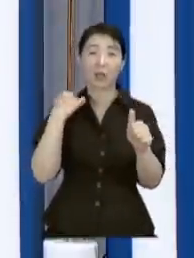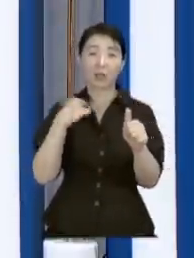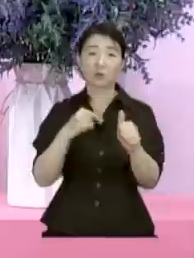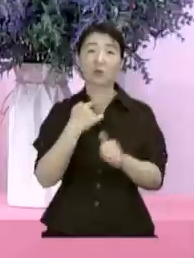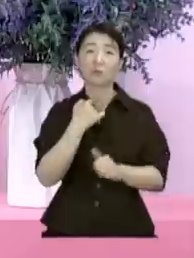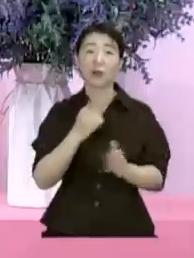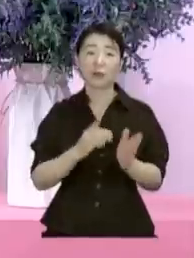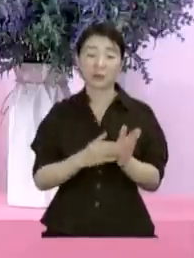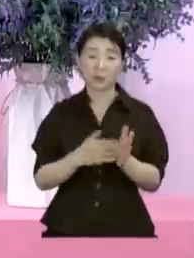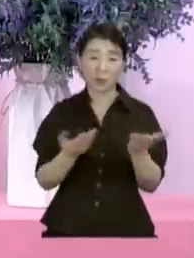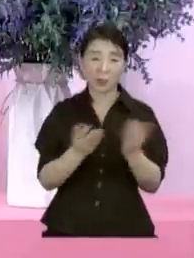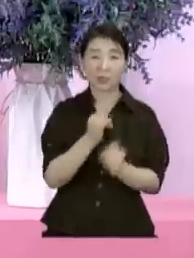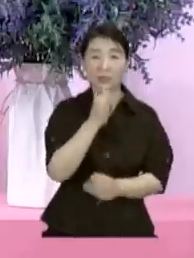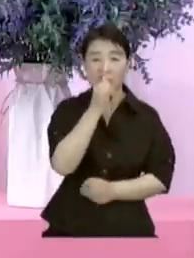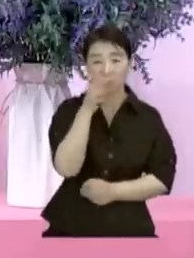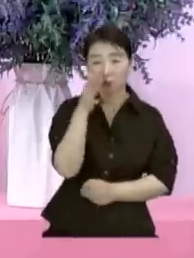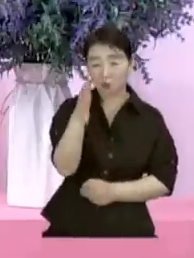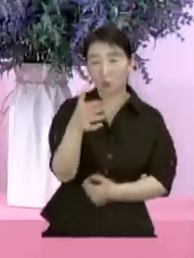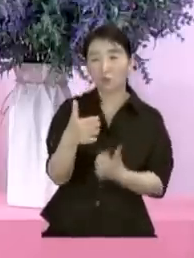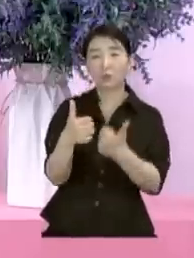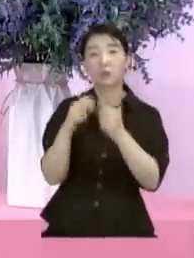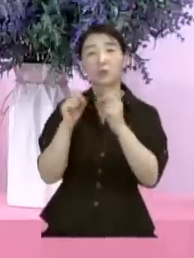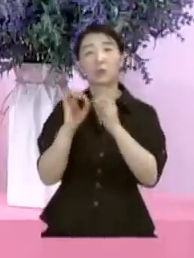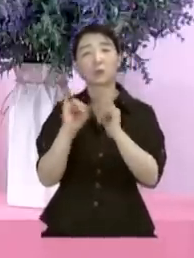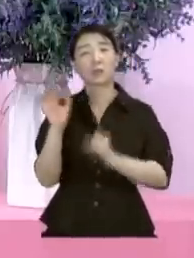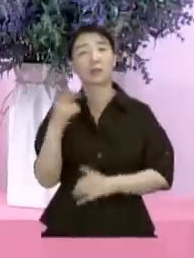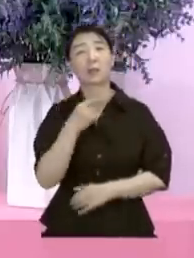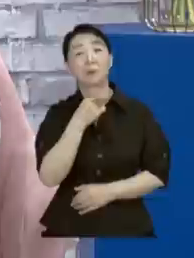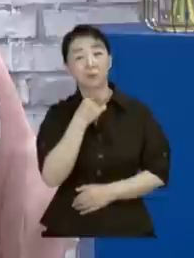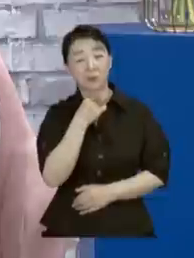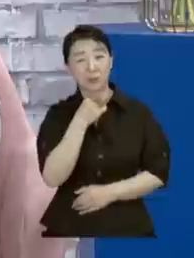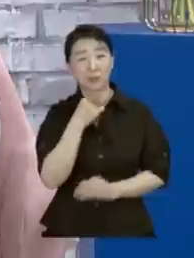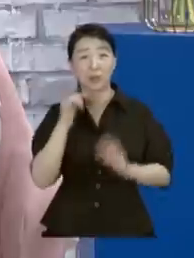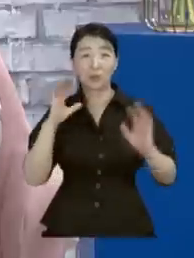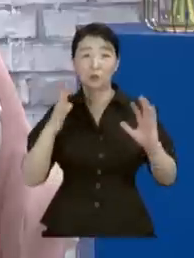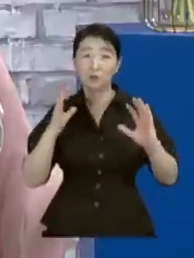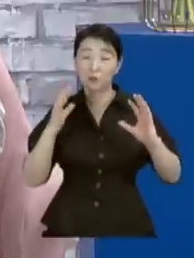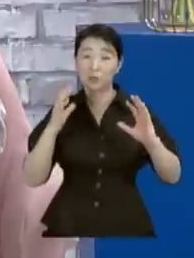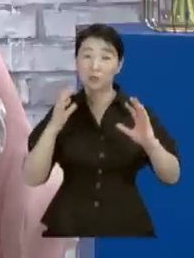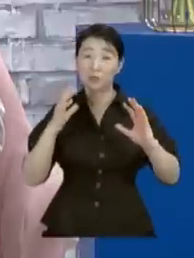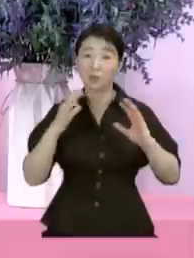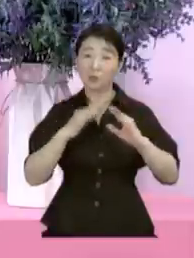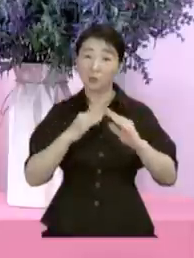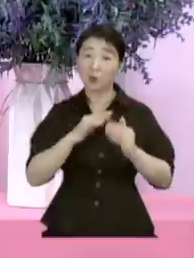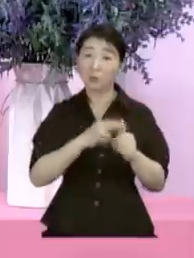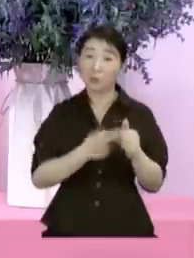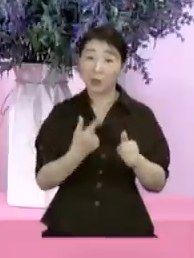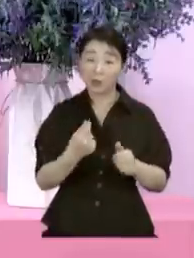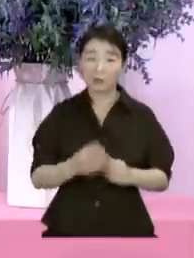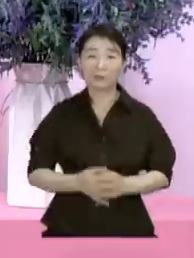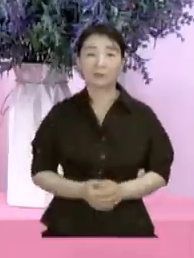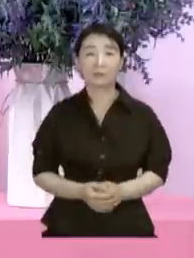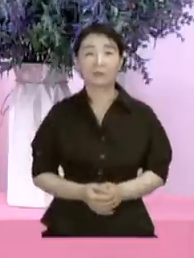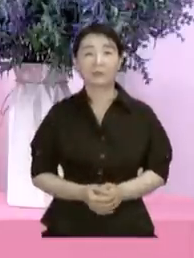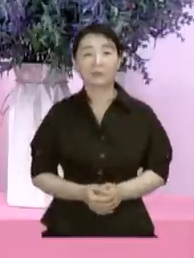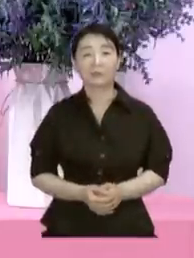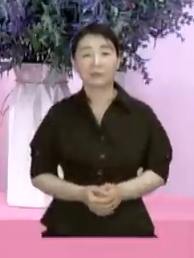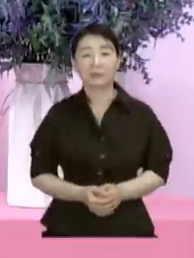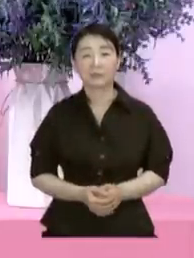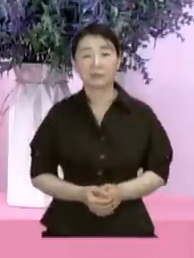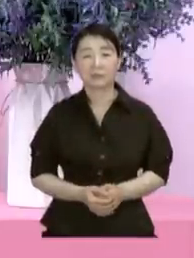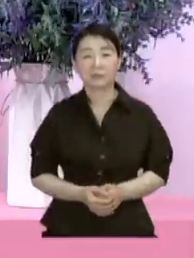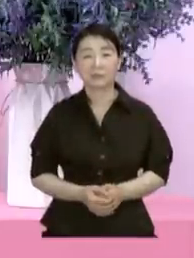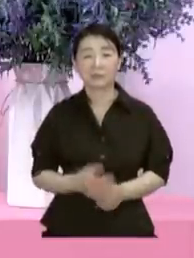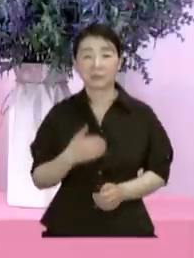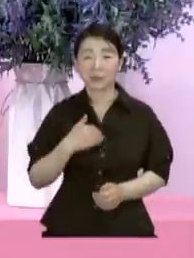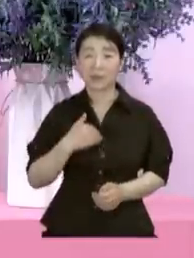그때 이제 있었으니까 직업을 가진 전문인 선교사가 되겠다 하는 그때 마음으로. 유치원 교사셨잖아. 예예. 네네네. 그래서 선교의 마음